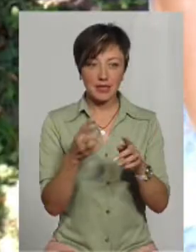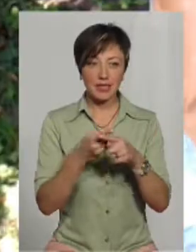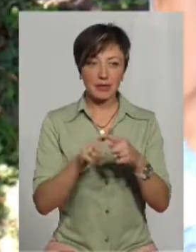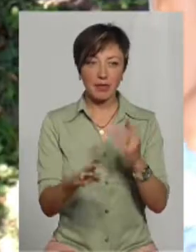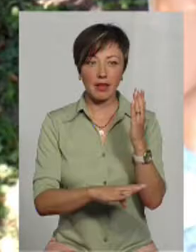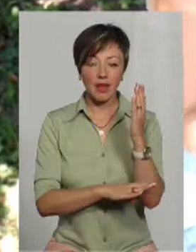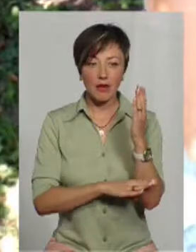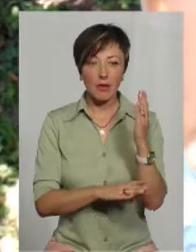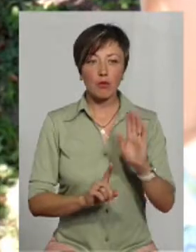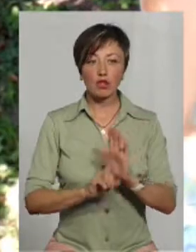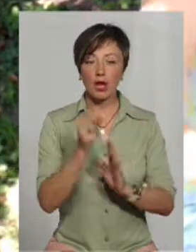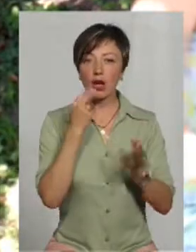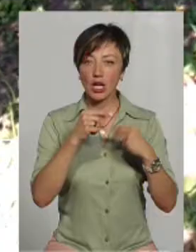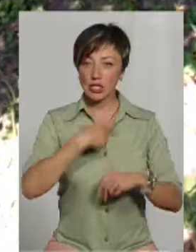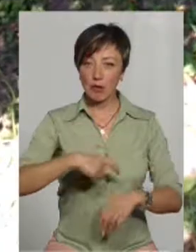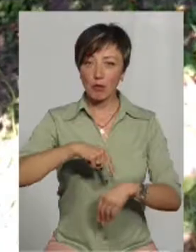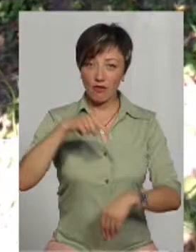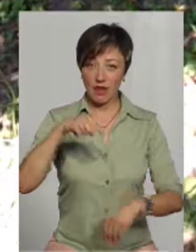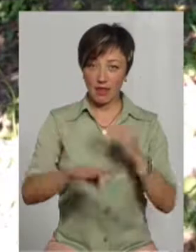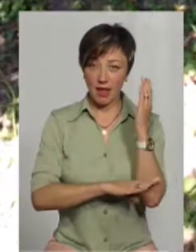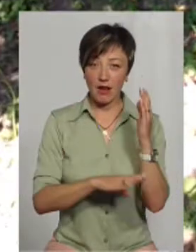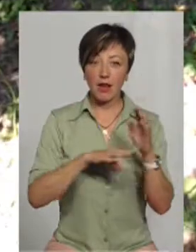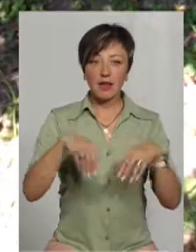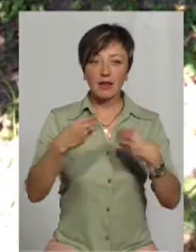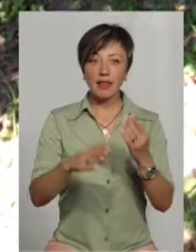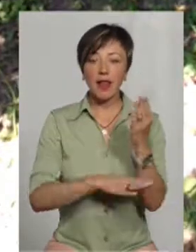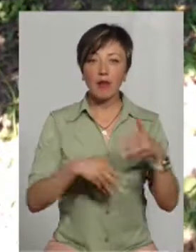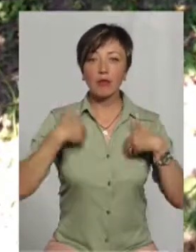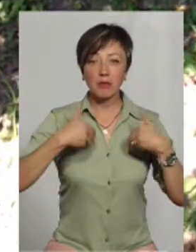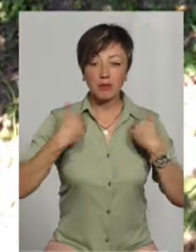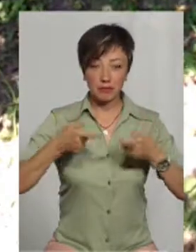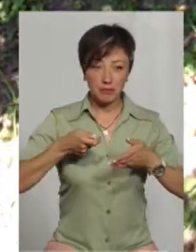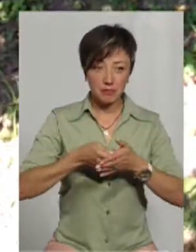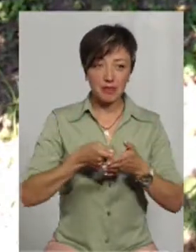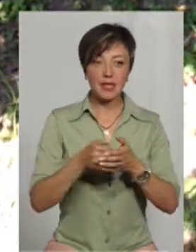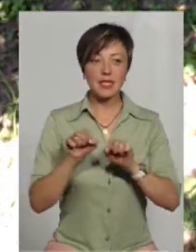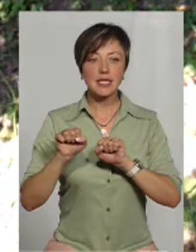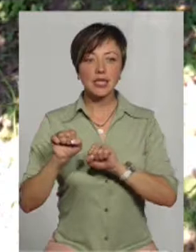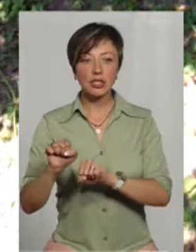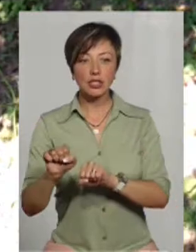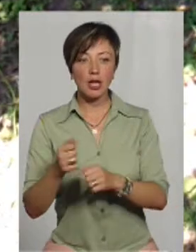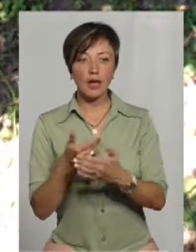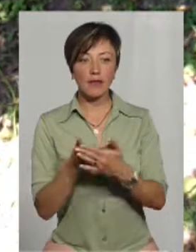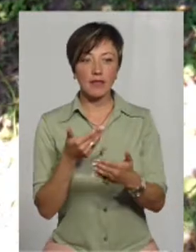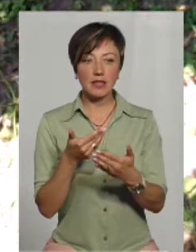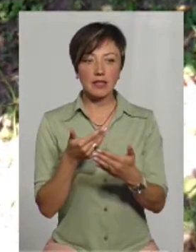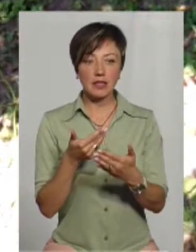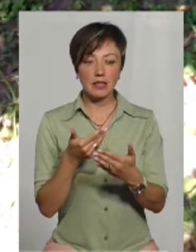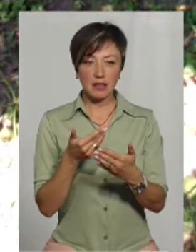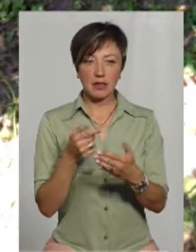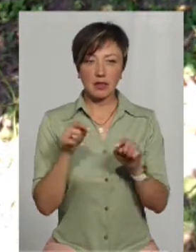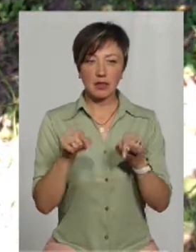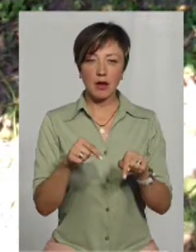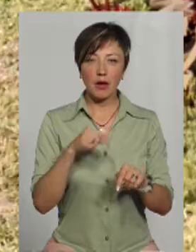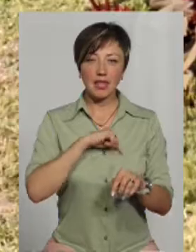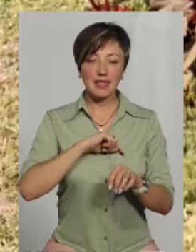Воно починає краще себе почувати. Вона приносить для дерева поживні речовини і захищає там, ну, якби імунітет для нього